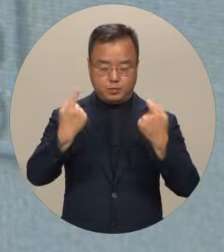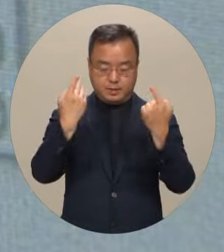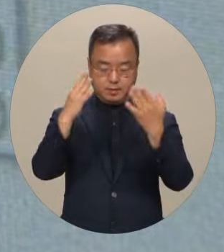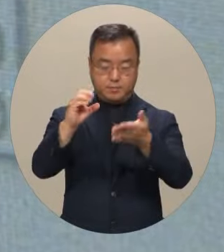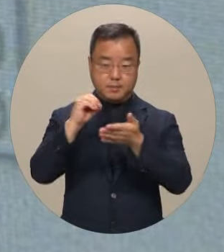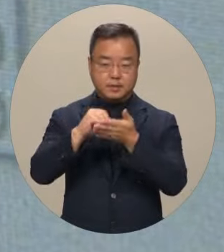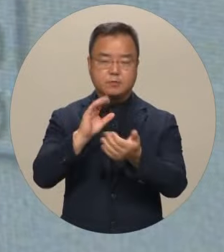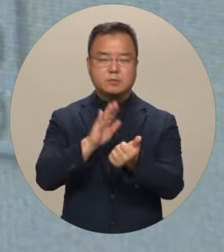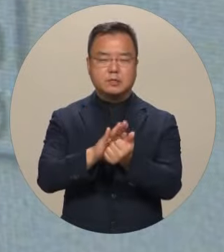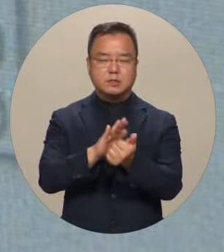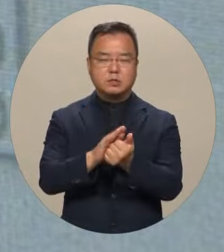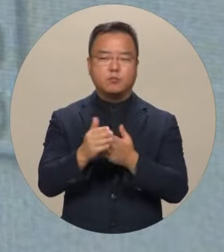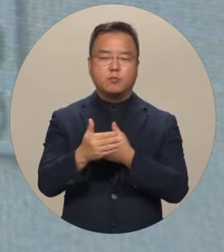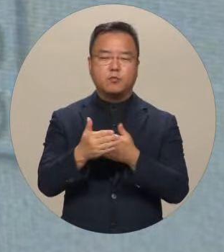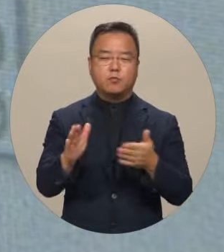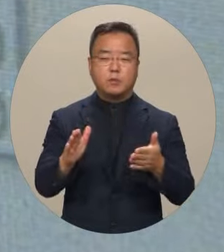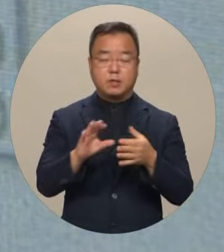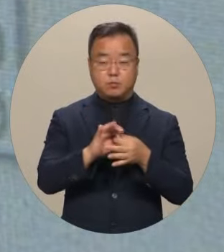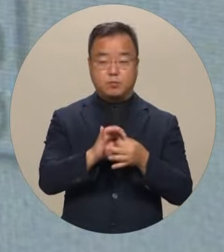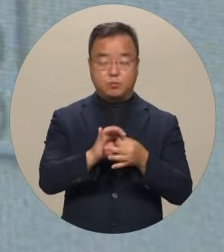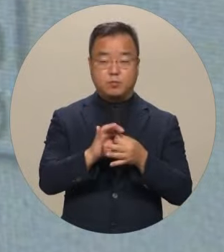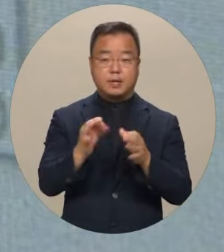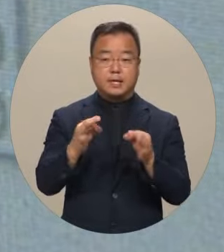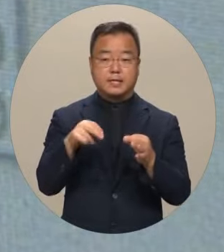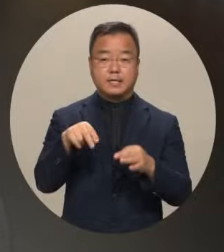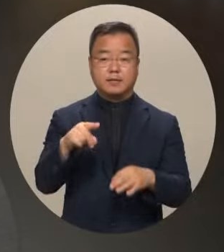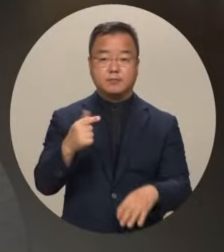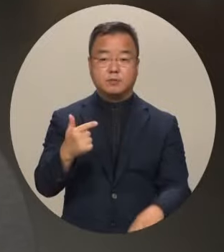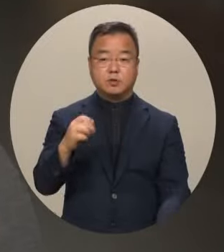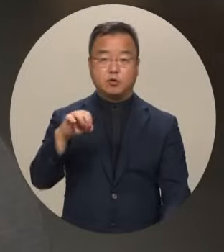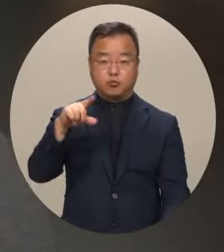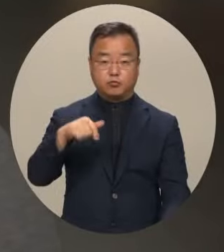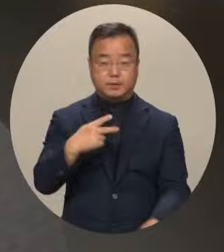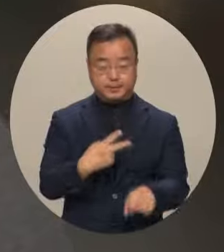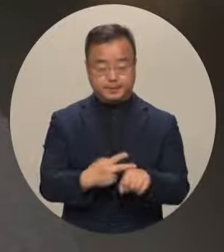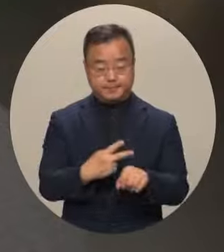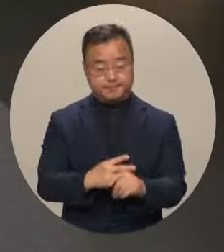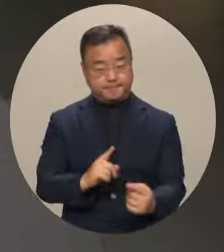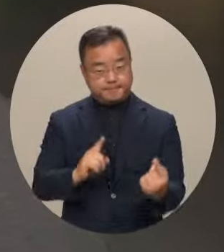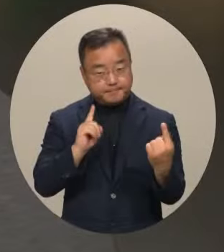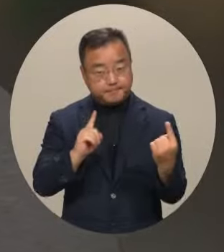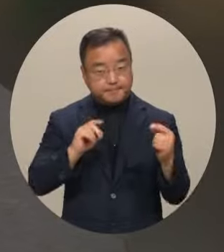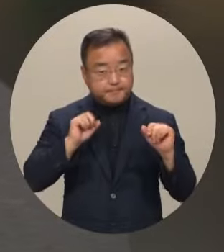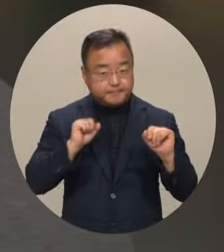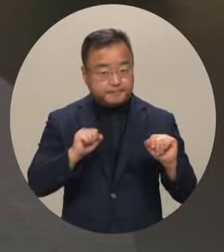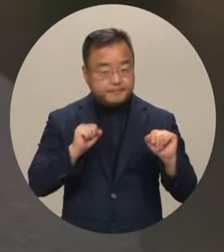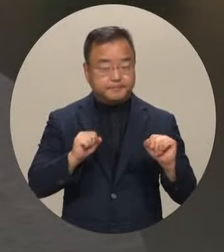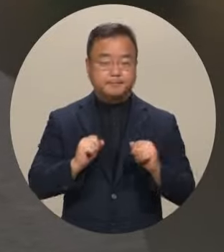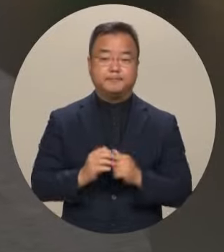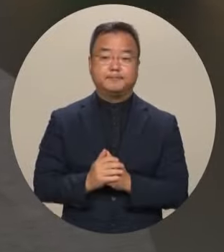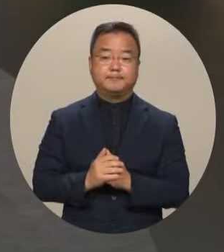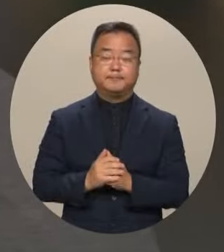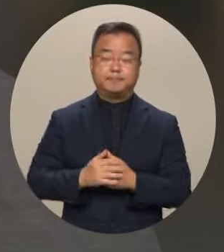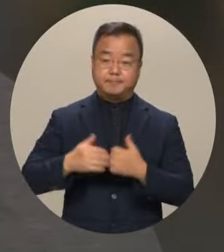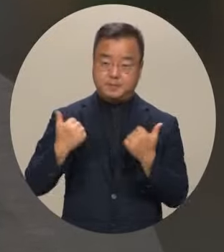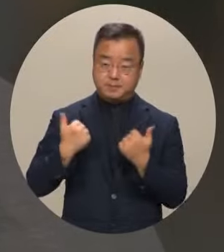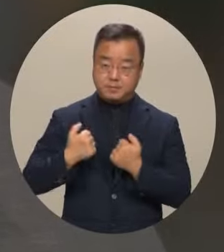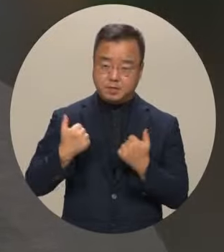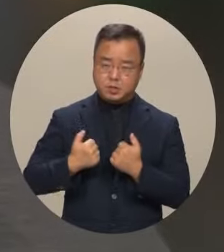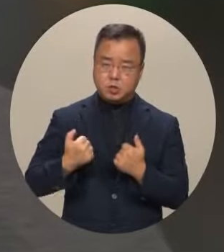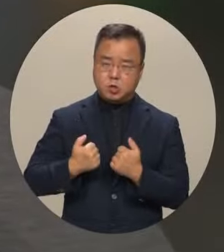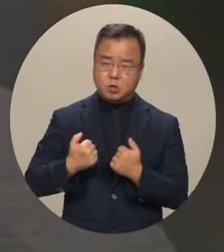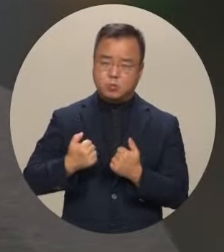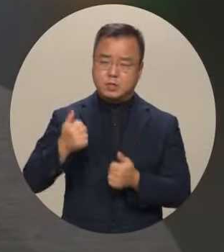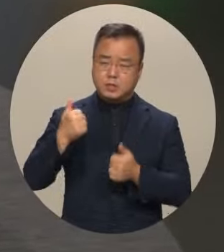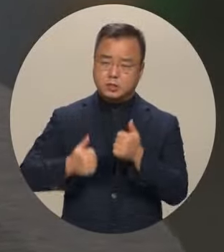서울 여고 김선욱 선생님과 함께합니다 선생님 어서 오세요 안녕하세요네 먼저 면접이 뭐 어떤